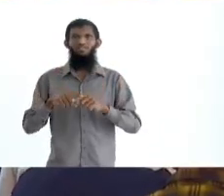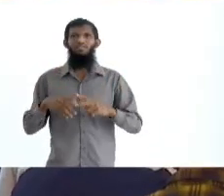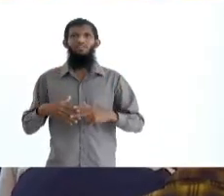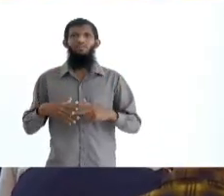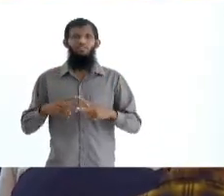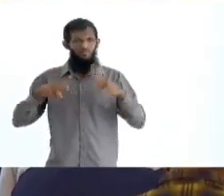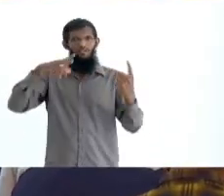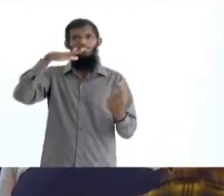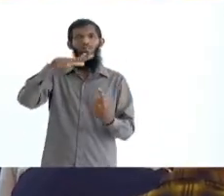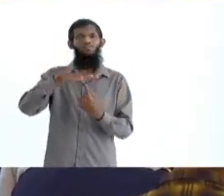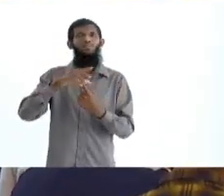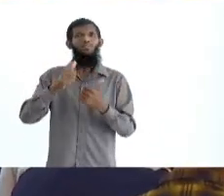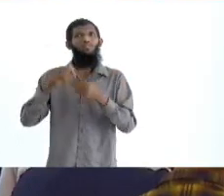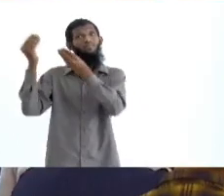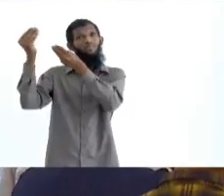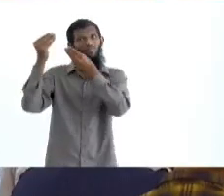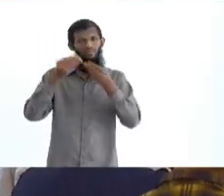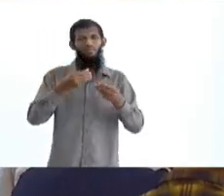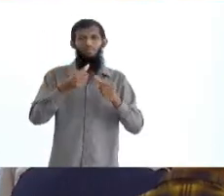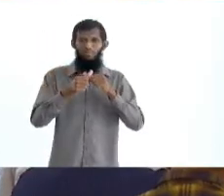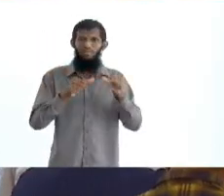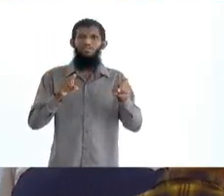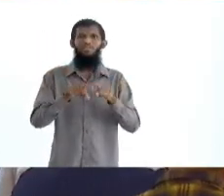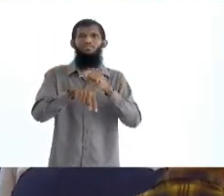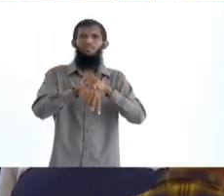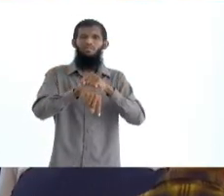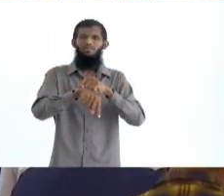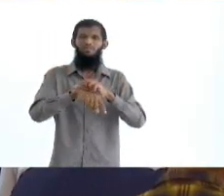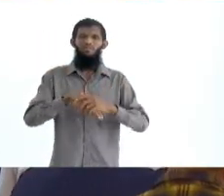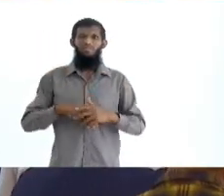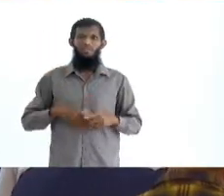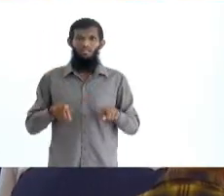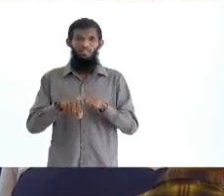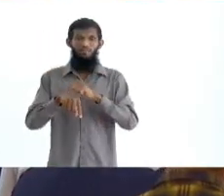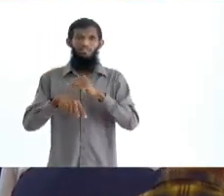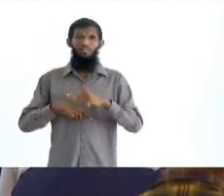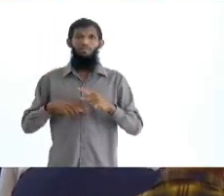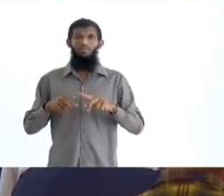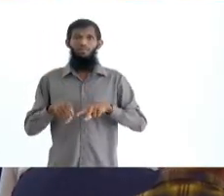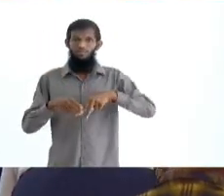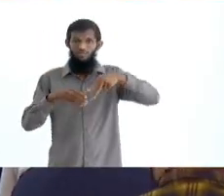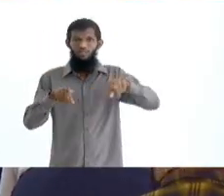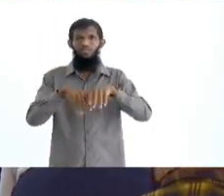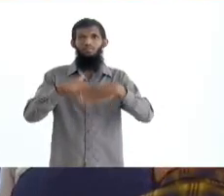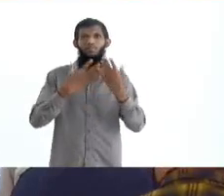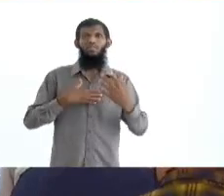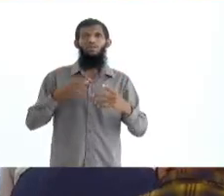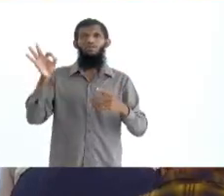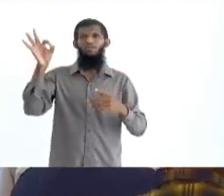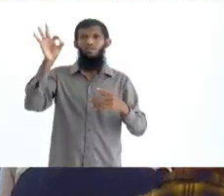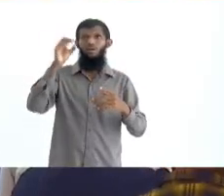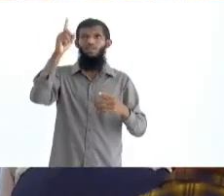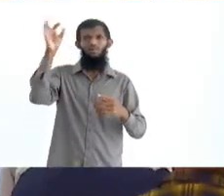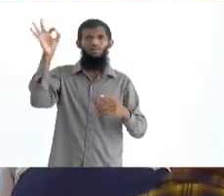gota behe gotun khassa gotega sual kurevene ki tasulullah sallallahu alayhi wa alihi